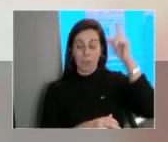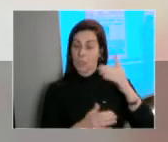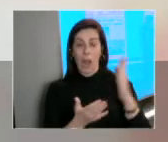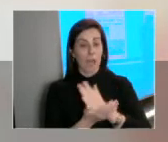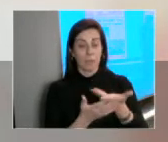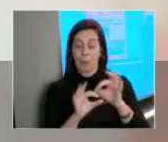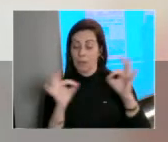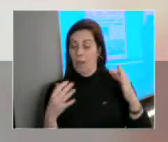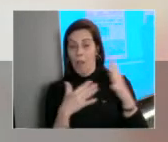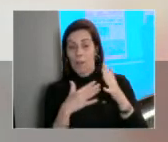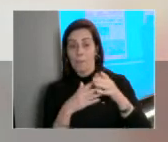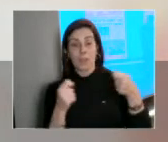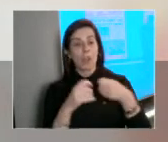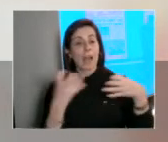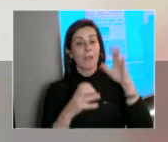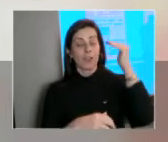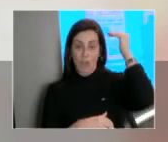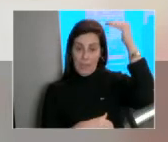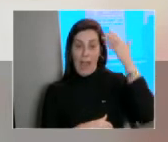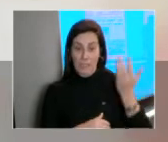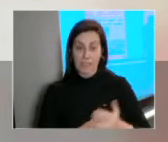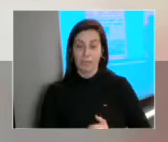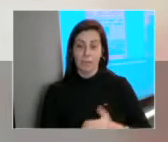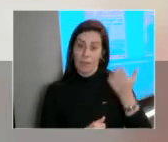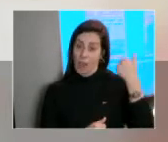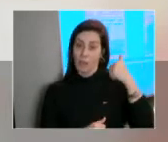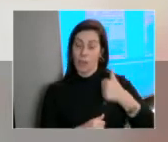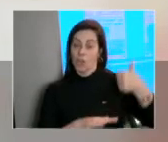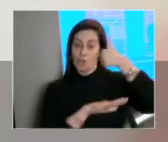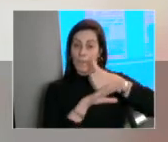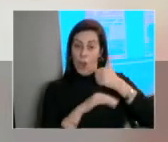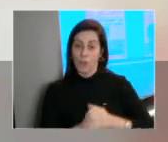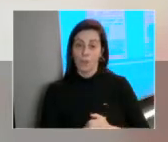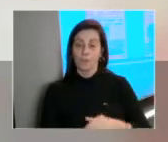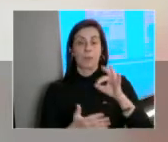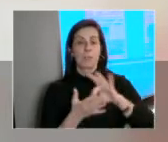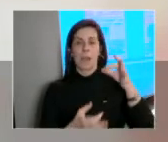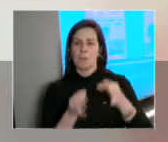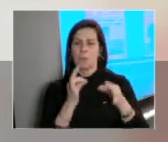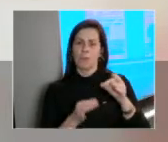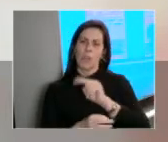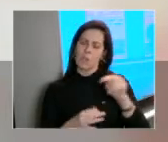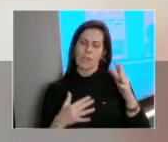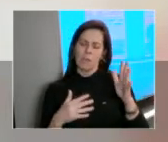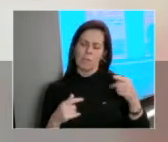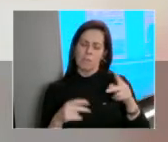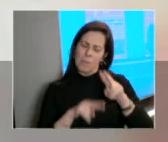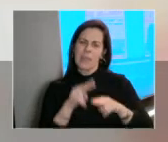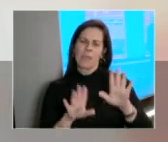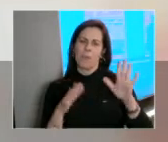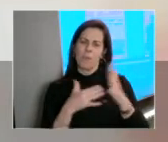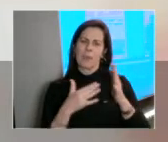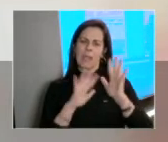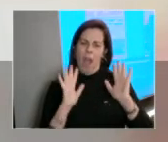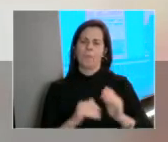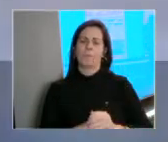להחליט לפתוח בחקירה בנוגע לחברה שבה גנץ שימש כיושב ראש משרד המשפטים, הנושא בטיפול הגורמים